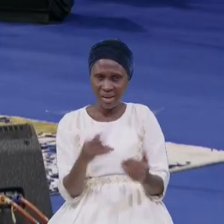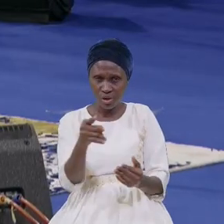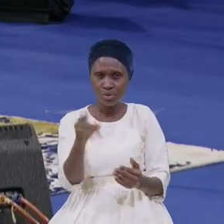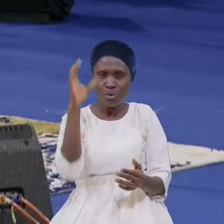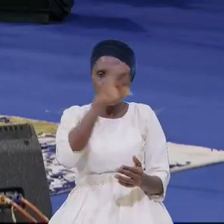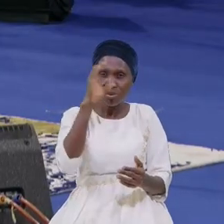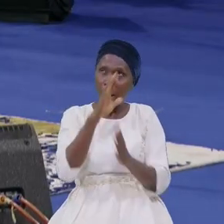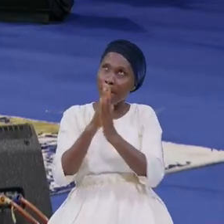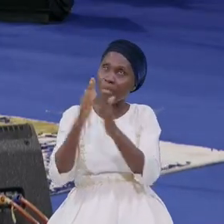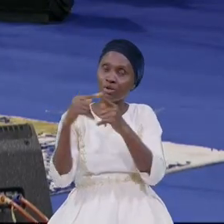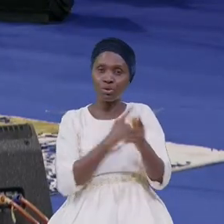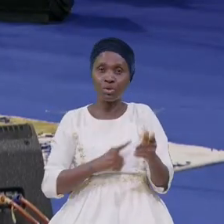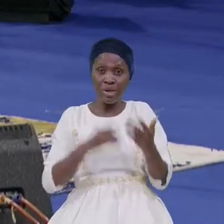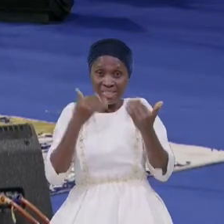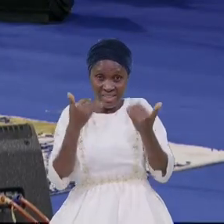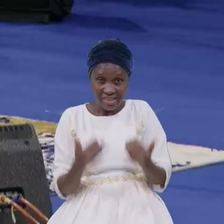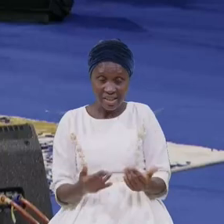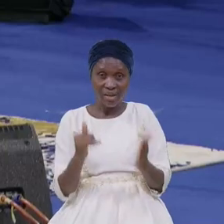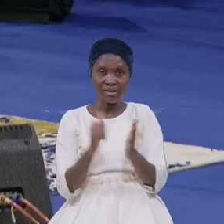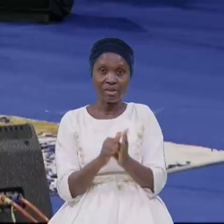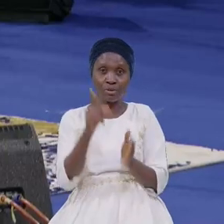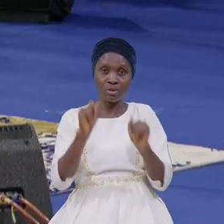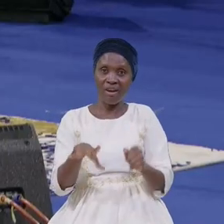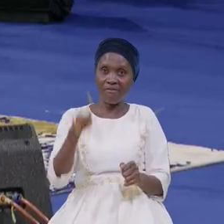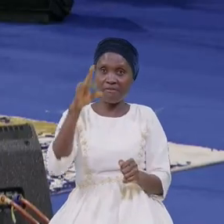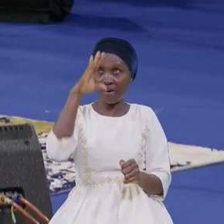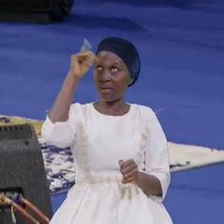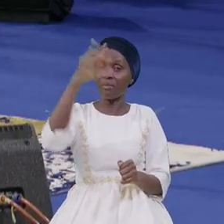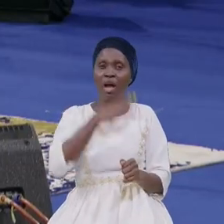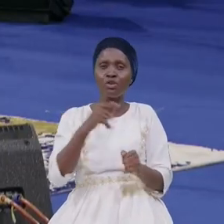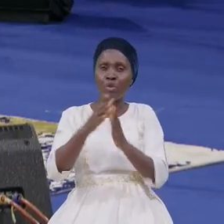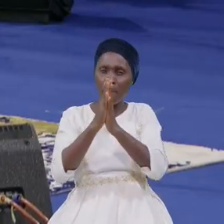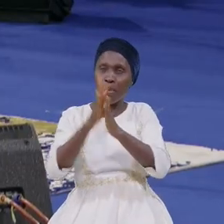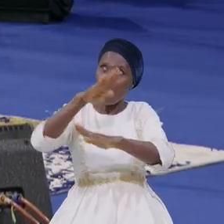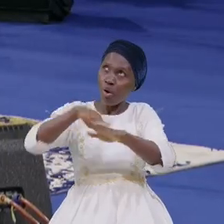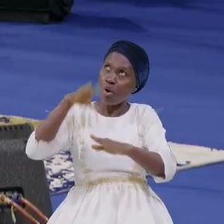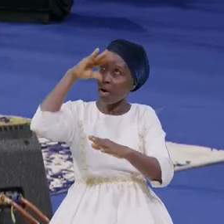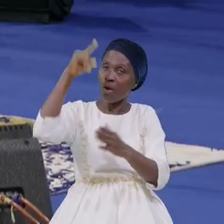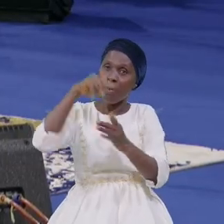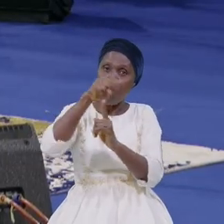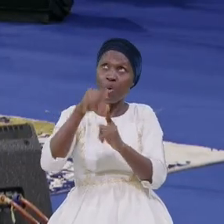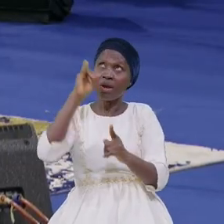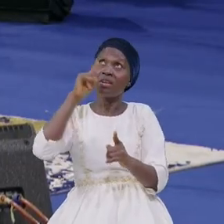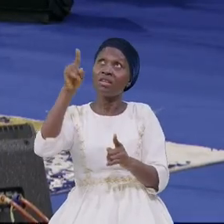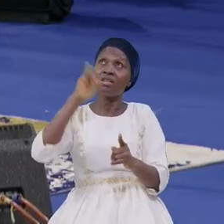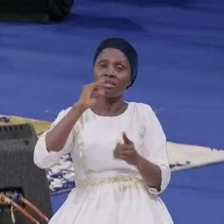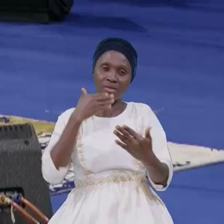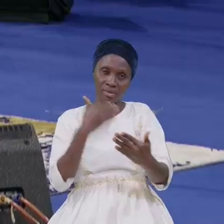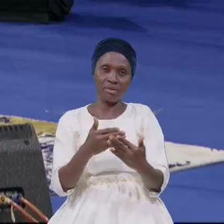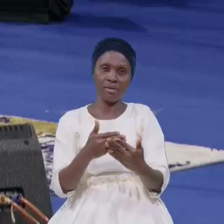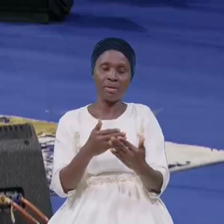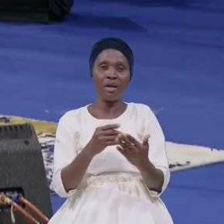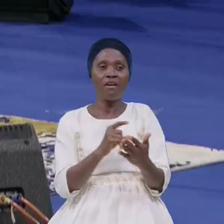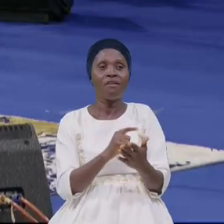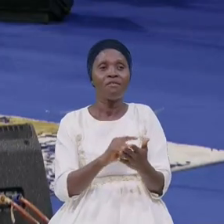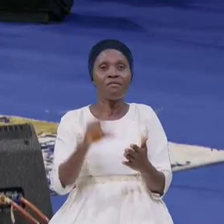cherchez l'Éternel pendant qu'il se trouve. Invoquez-le tandis qu'il est prêt. Verset 7. Que le